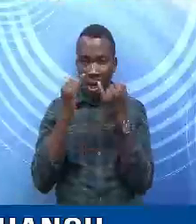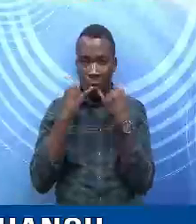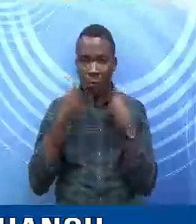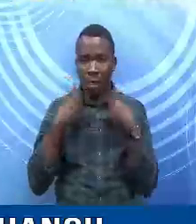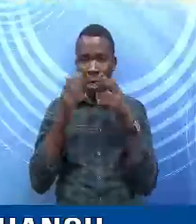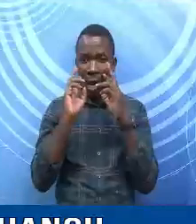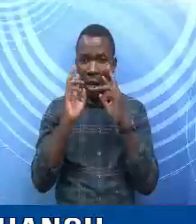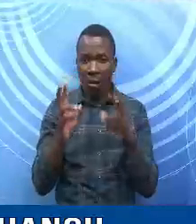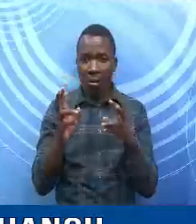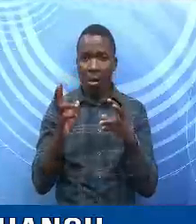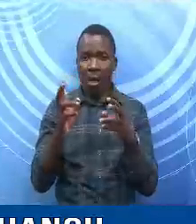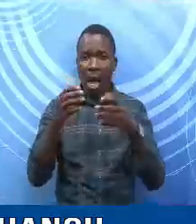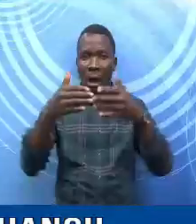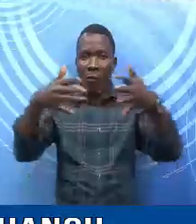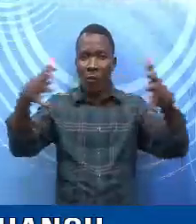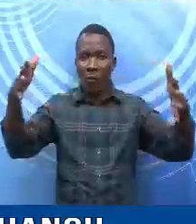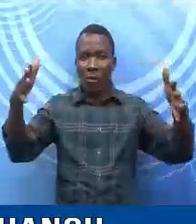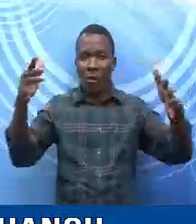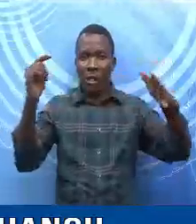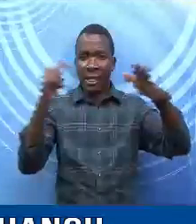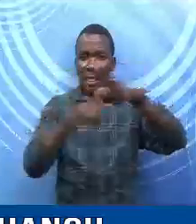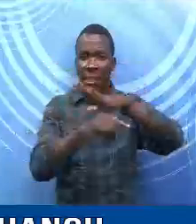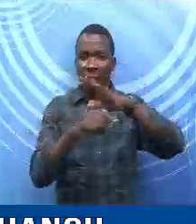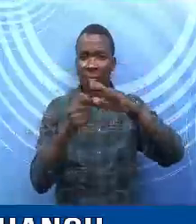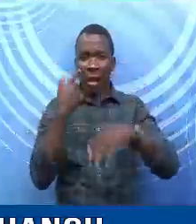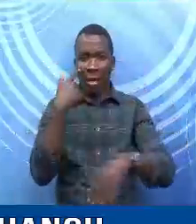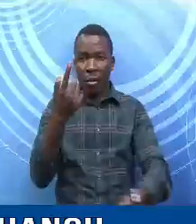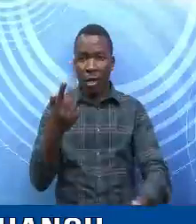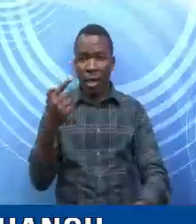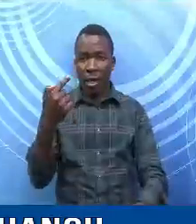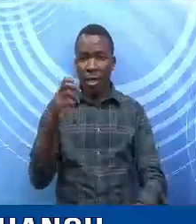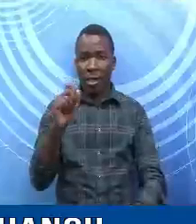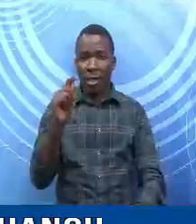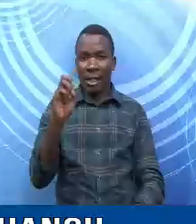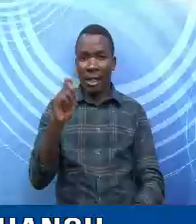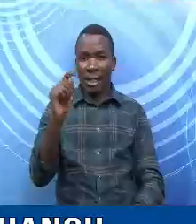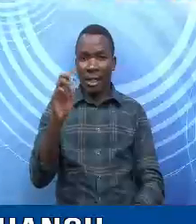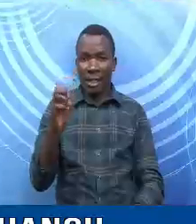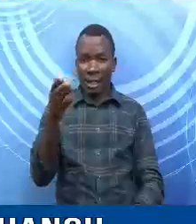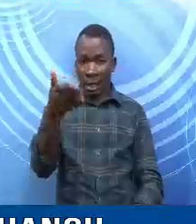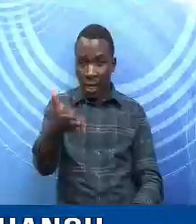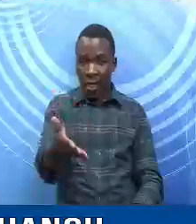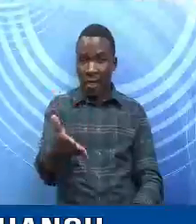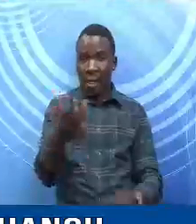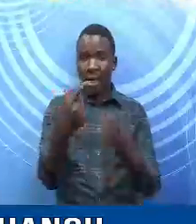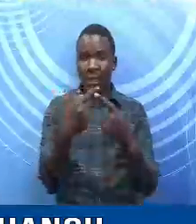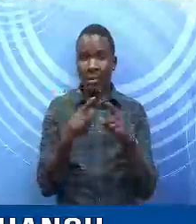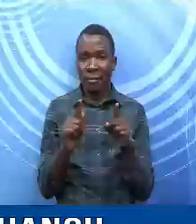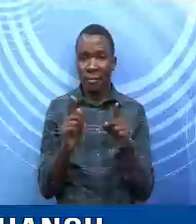ariko binjiyemo basanga uwitwa Gatete Didasi ari aho ngaho kuko ariko